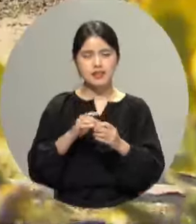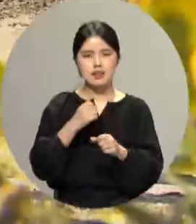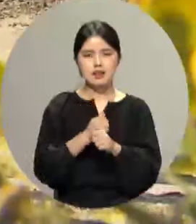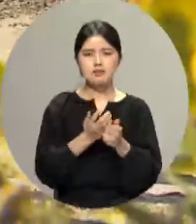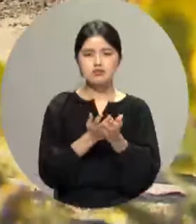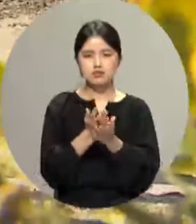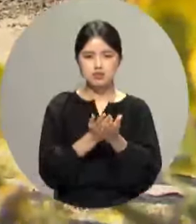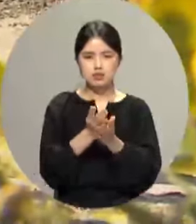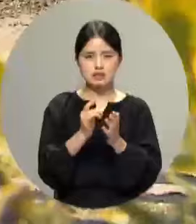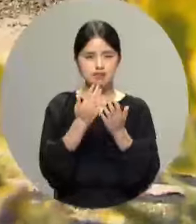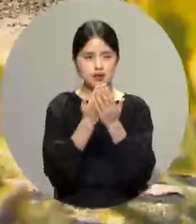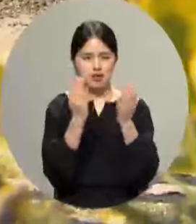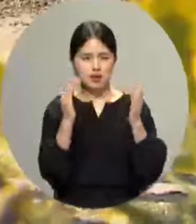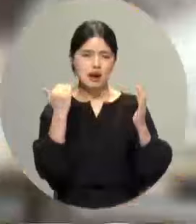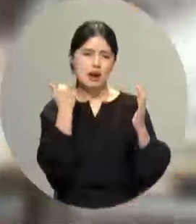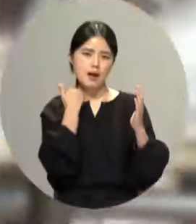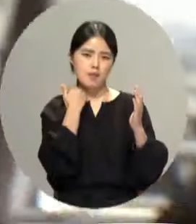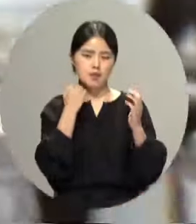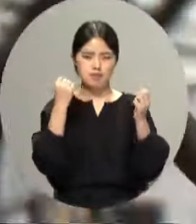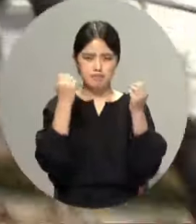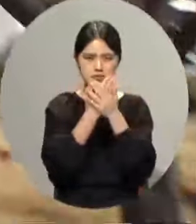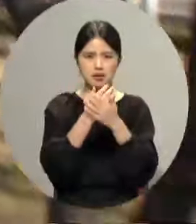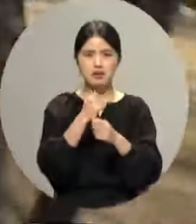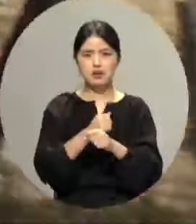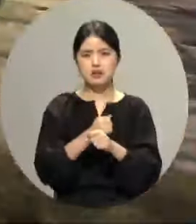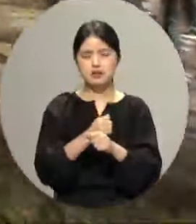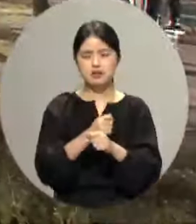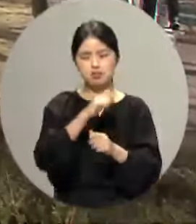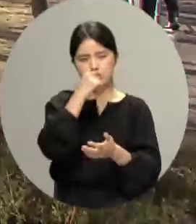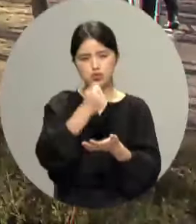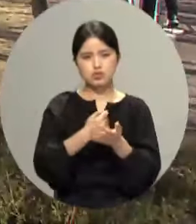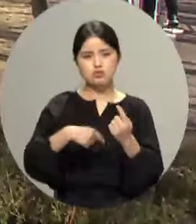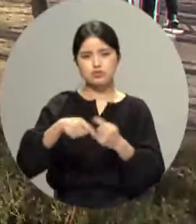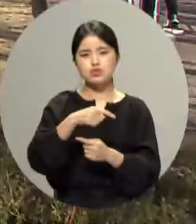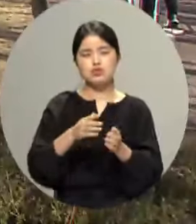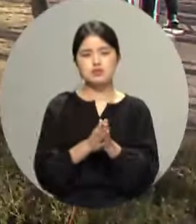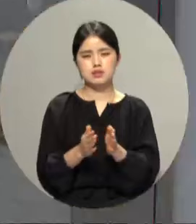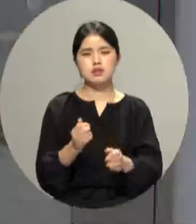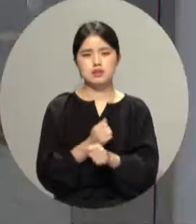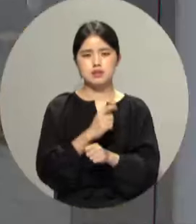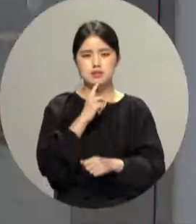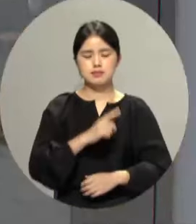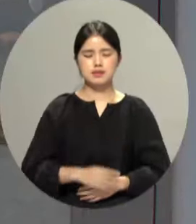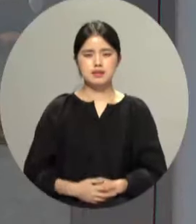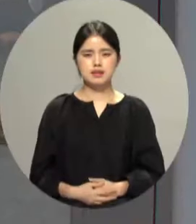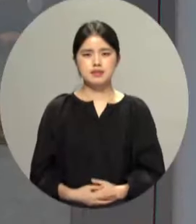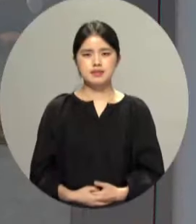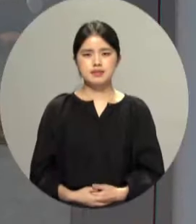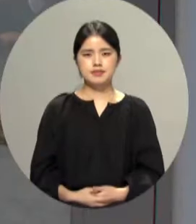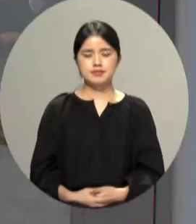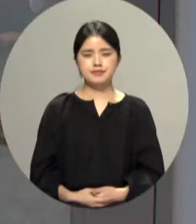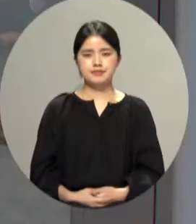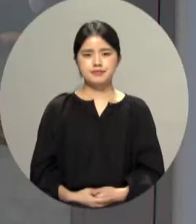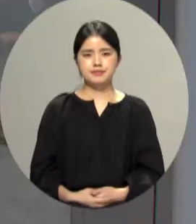식재와 가림막 설치를 통해 정상 운영을 추진하겠다고 밝혔습니다 MBC 뉴스 전재웅 있니다